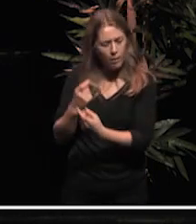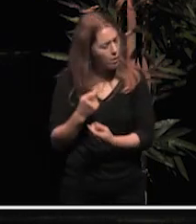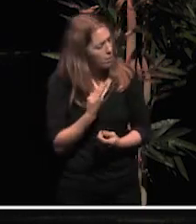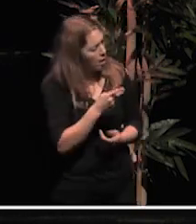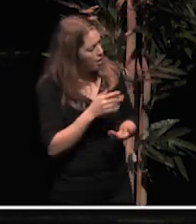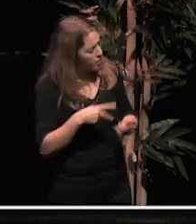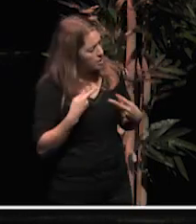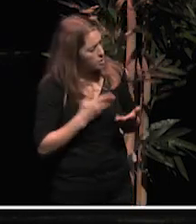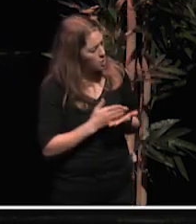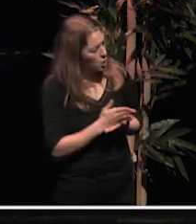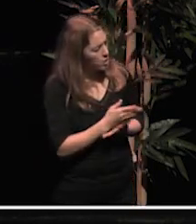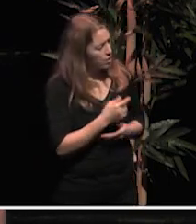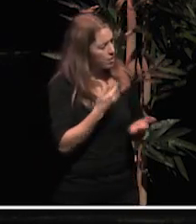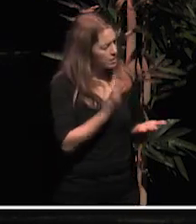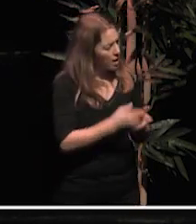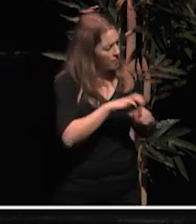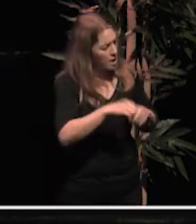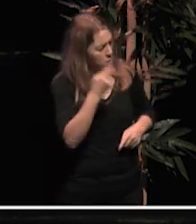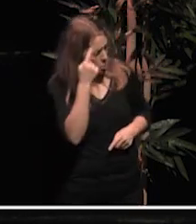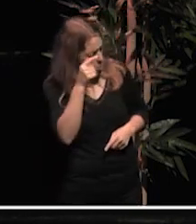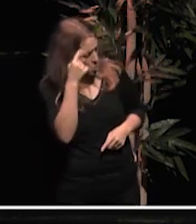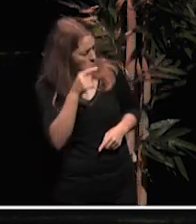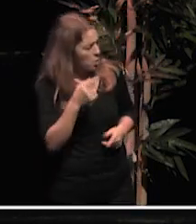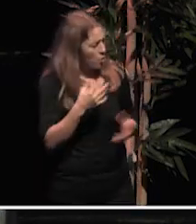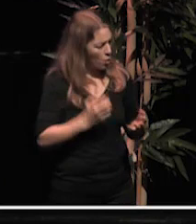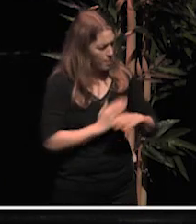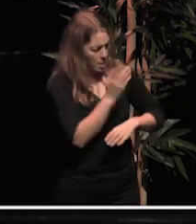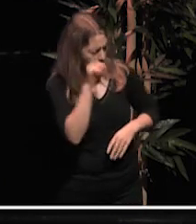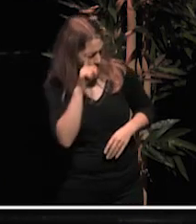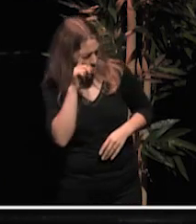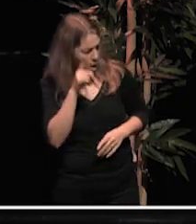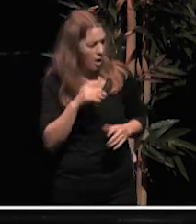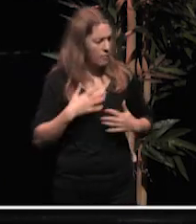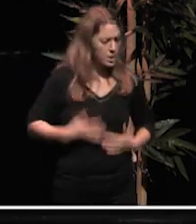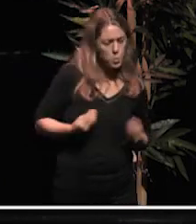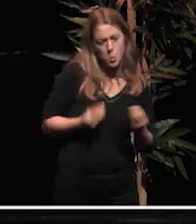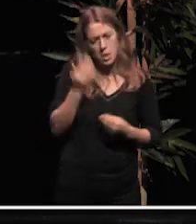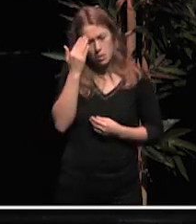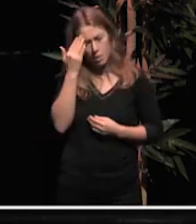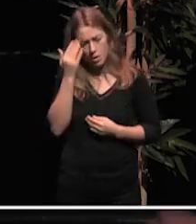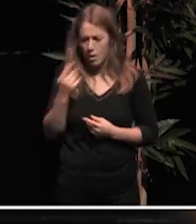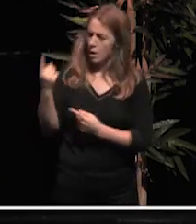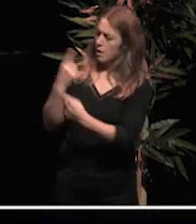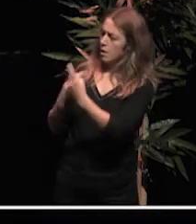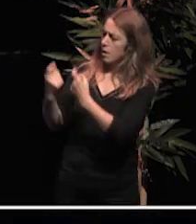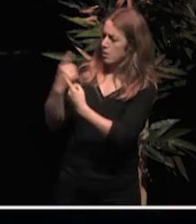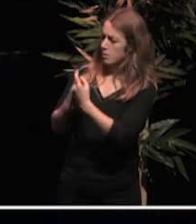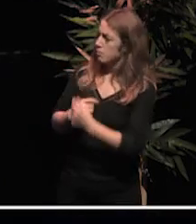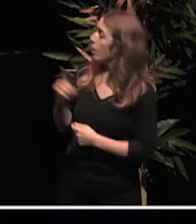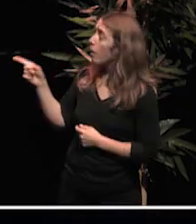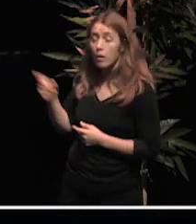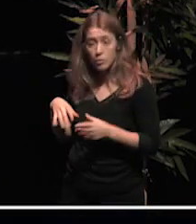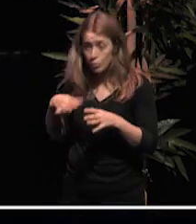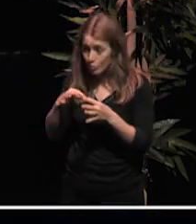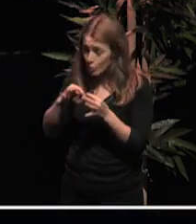votre vie, pourquoi vous le faites, pourquoi vous voulez vous dépasser, intellectuellement ou physiquement, pourquoi vous voulez aller si loin. Est-ce que vous avez trouvé les réponses,